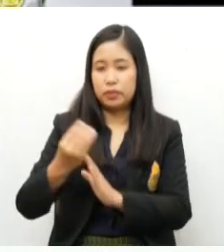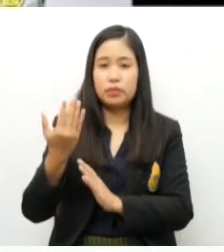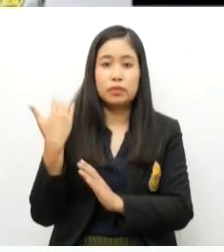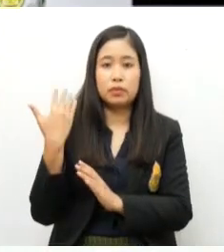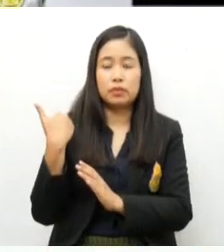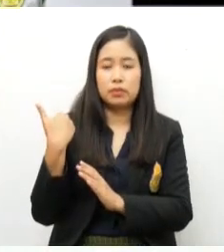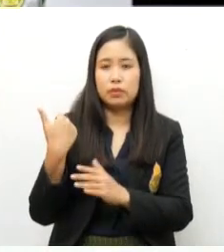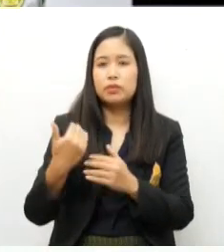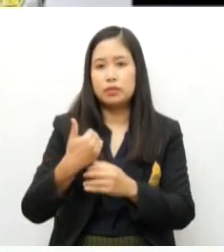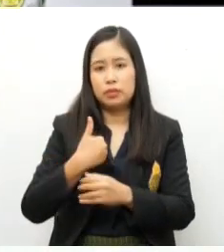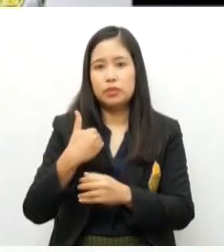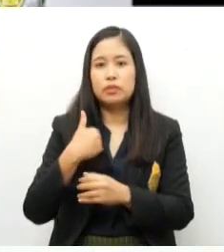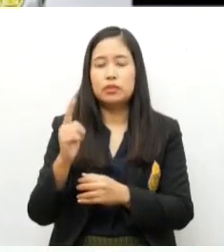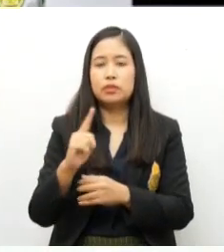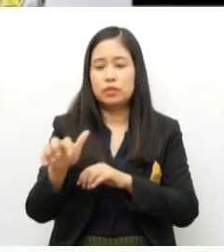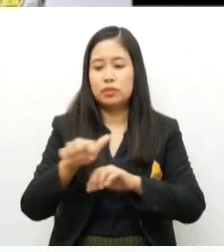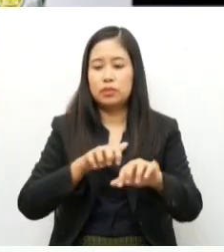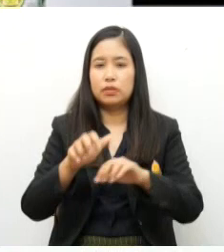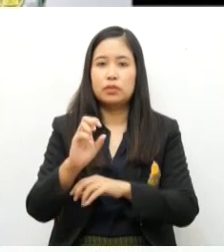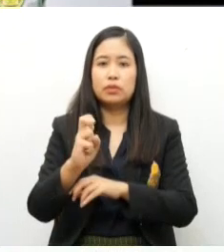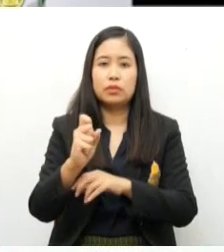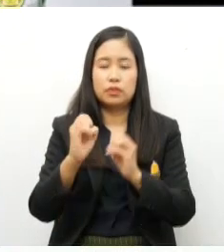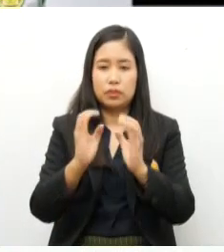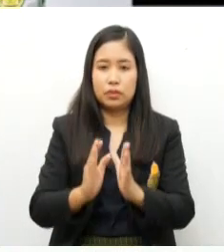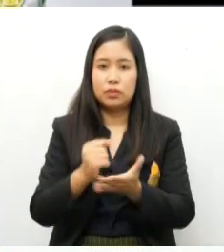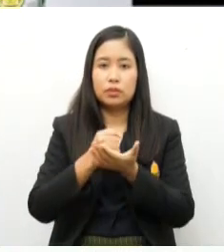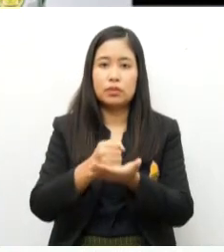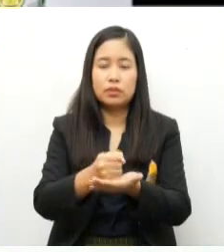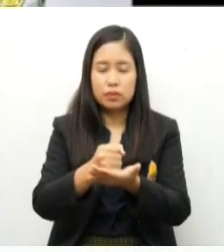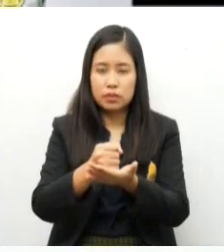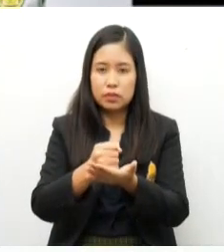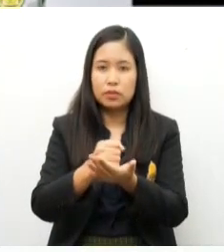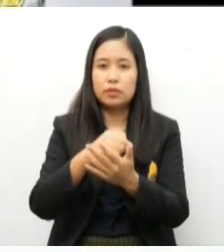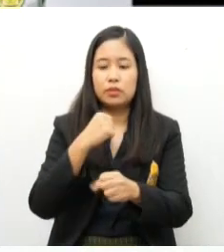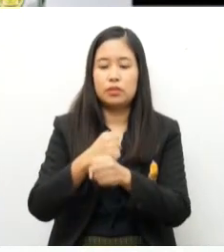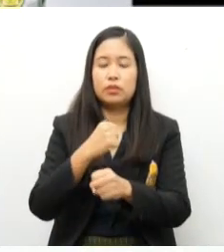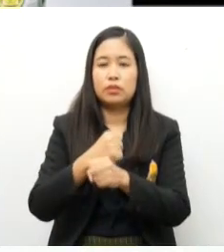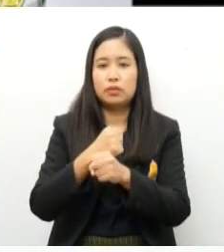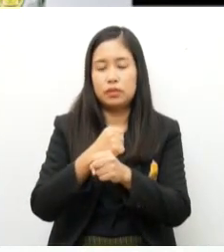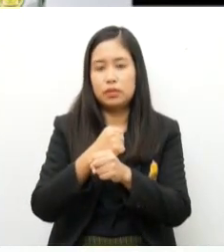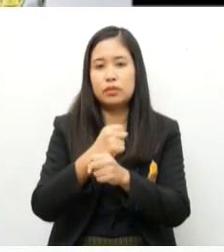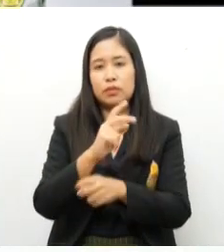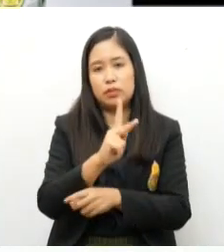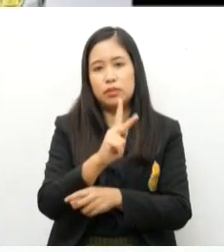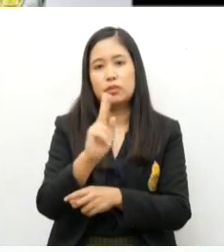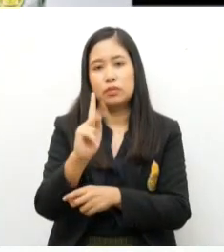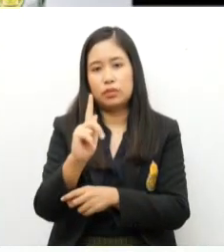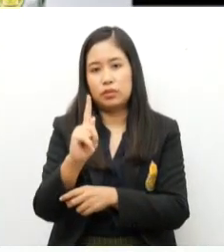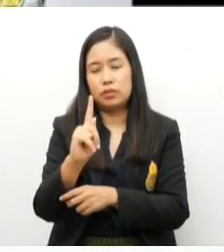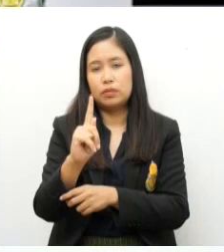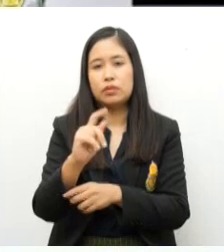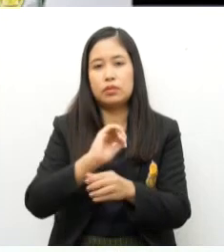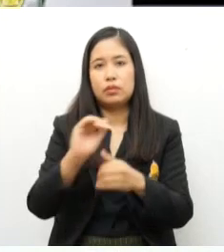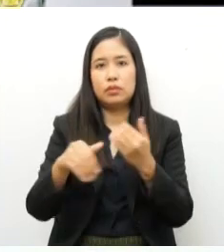ะครับเราได้มีการจัดสอบครูผู้ช่วยในการดำเนินการภาคกอภาคขอเมื่อวันที่24